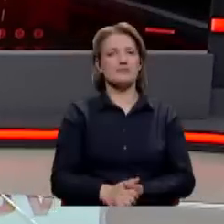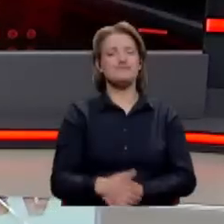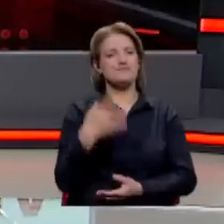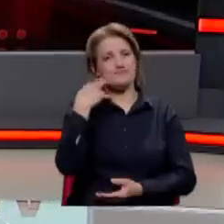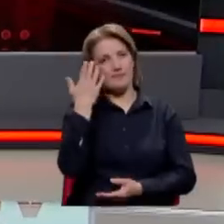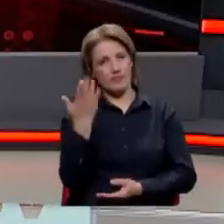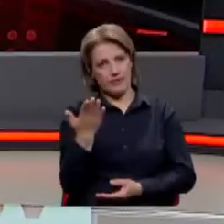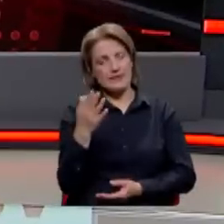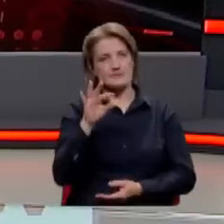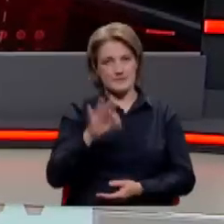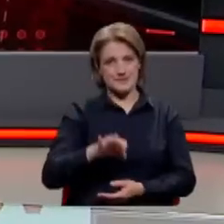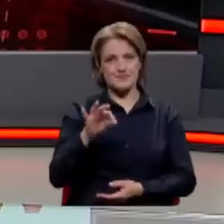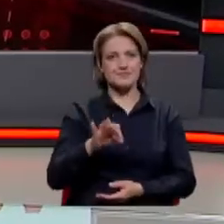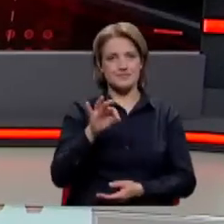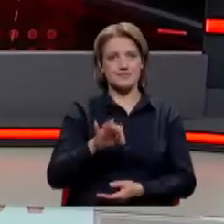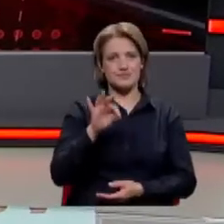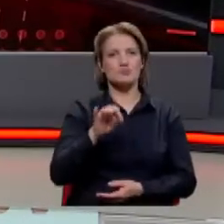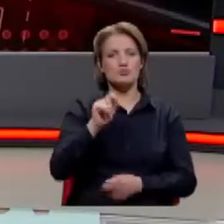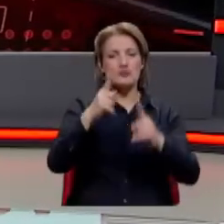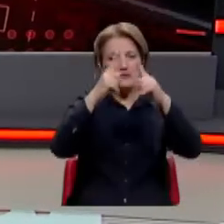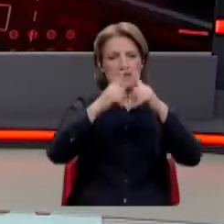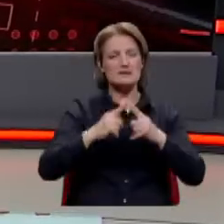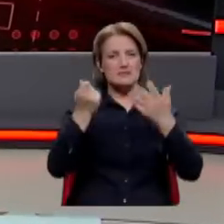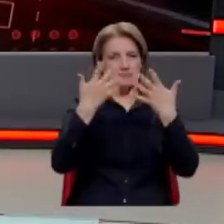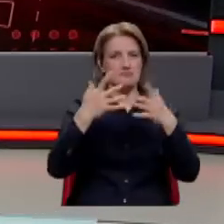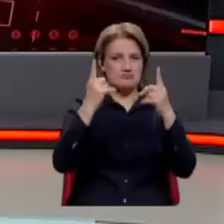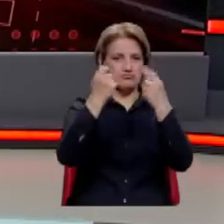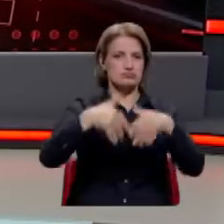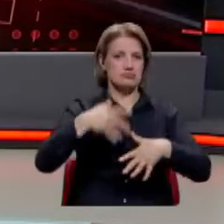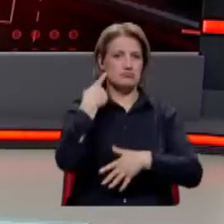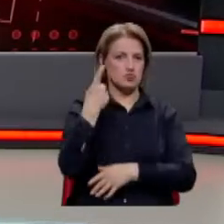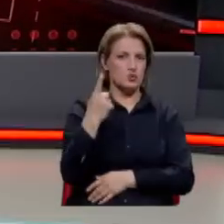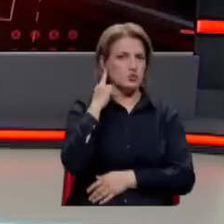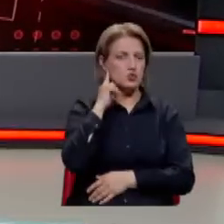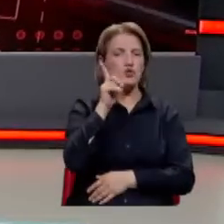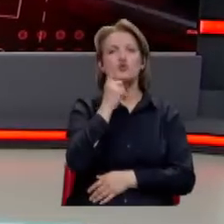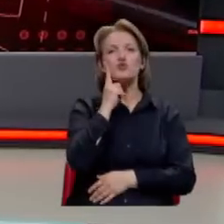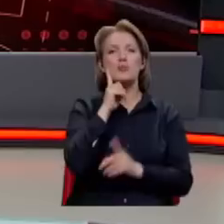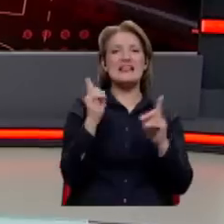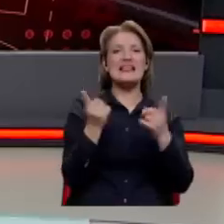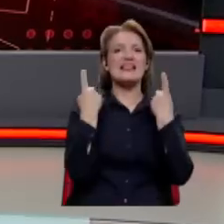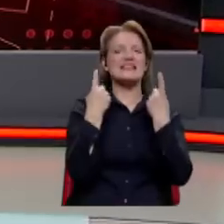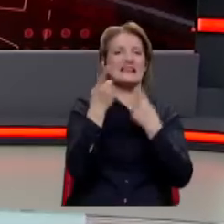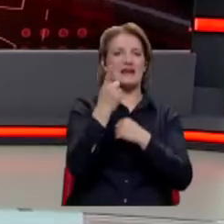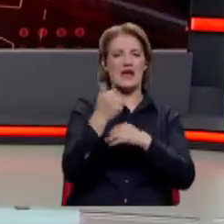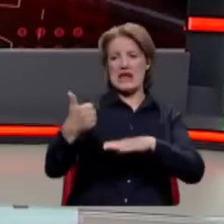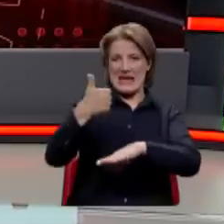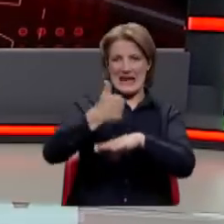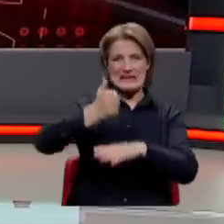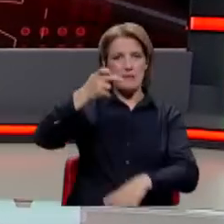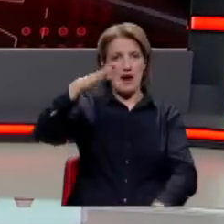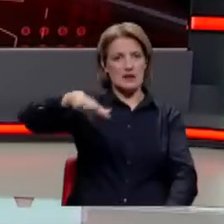Efendim şimdi bu rakamları duyuyorsunuz. Bu rakamlar hükümet yetkililerinden, iktidar